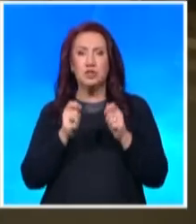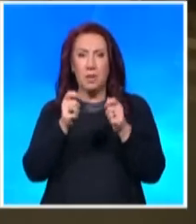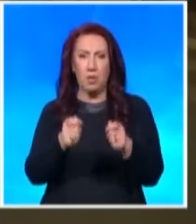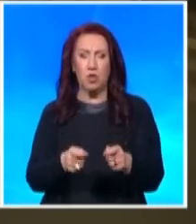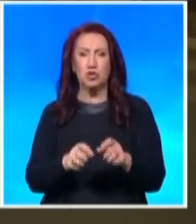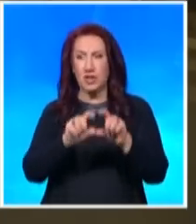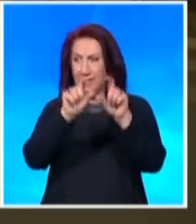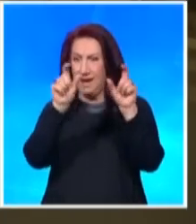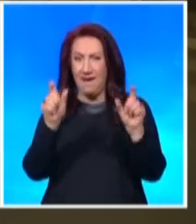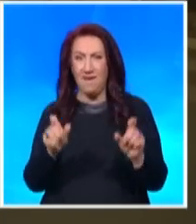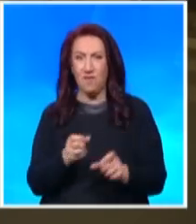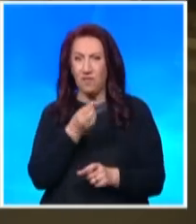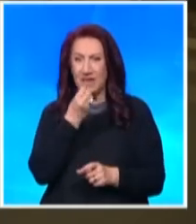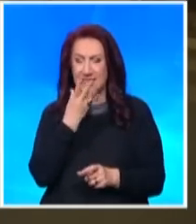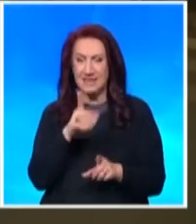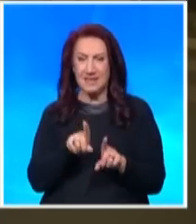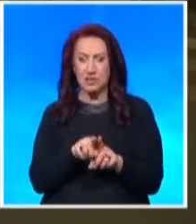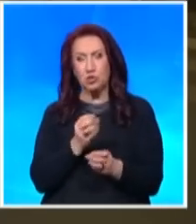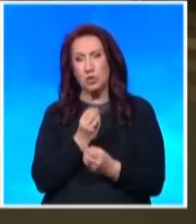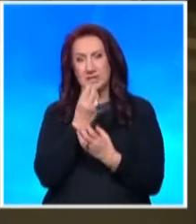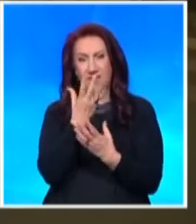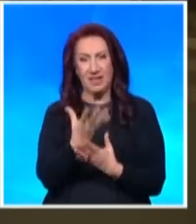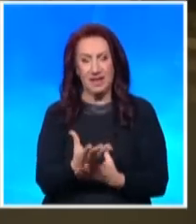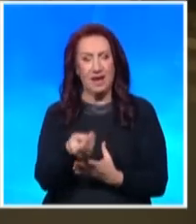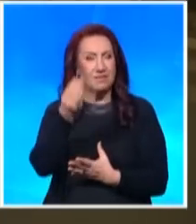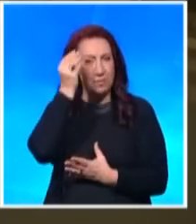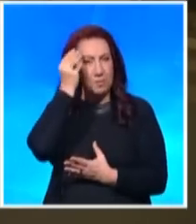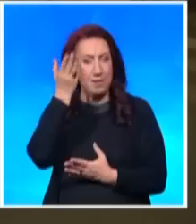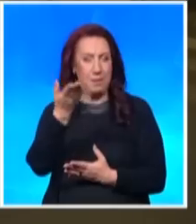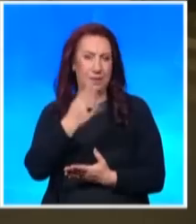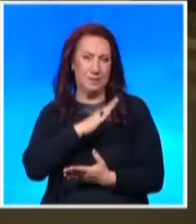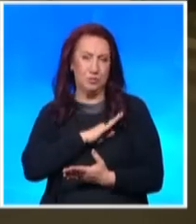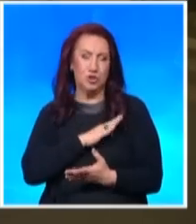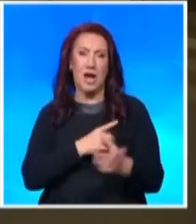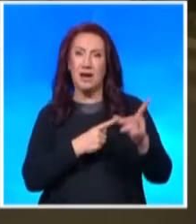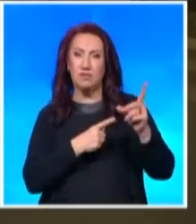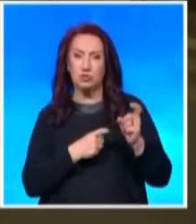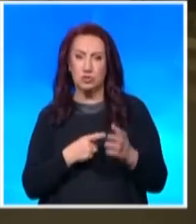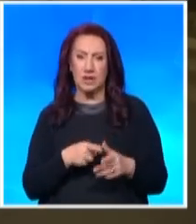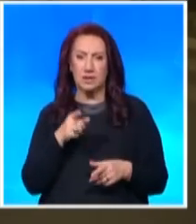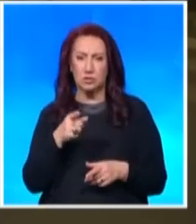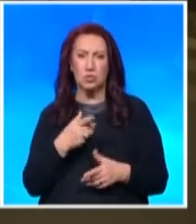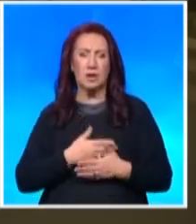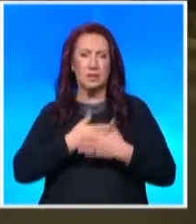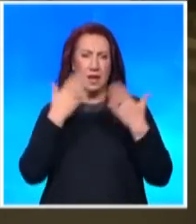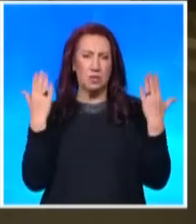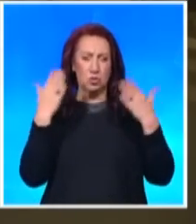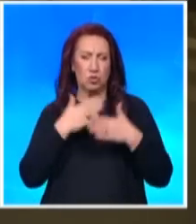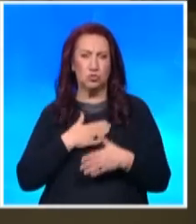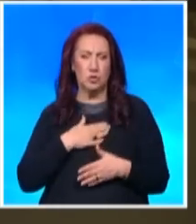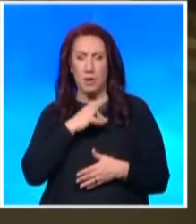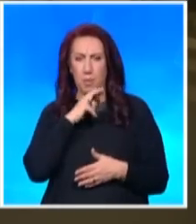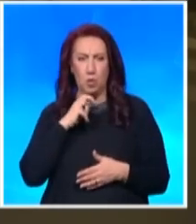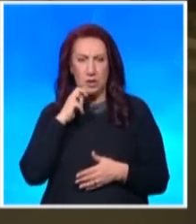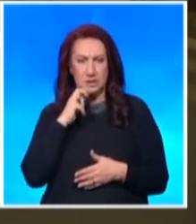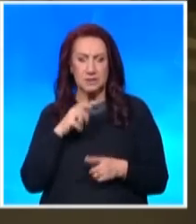на революционера. Както виждате обаче, зад мен тук има денонощна полиция, а улицата не